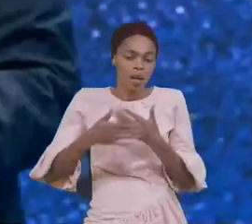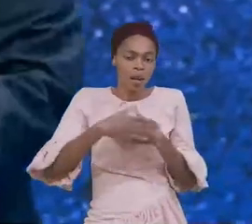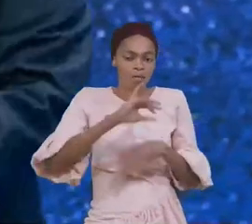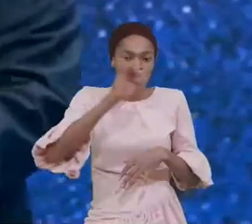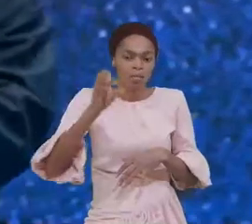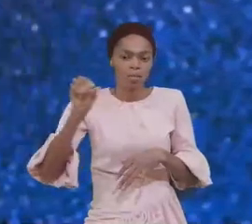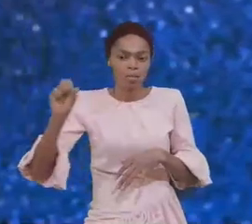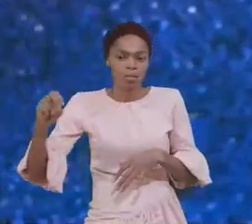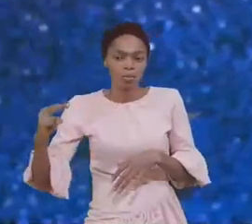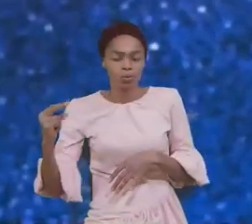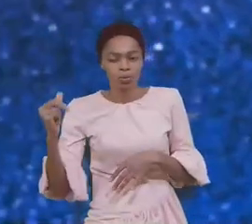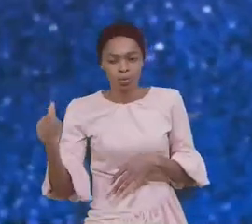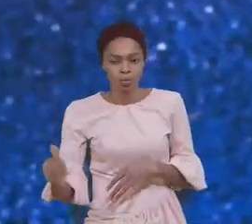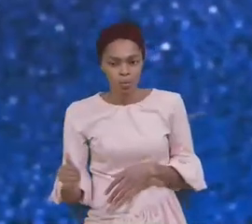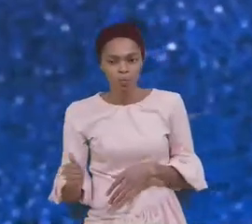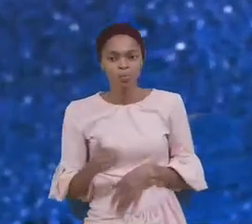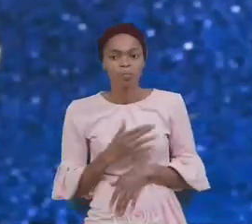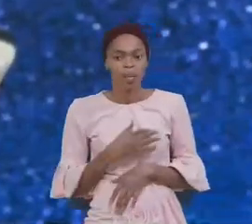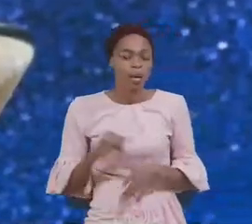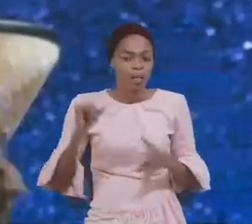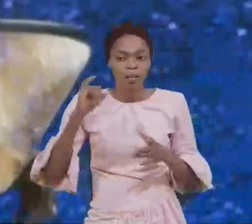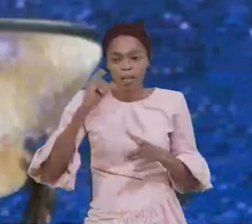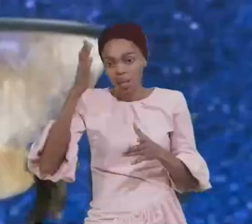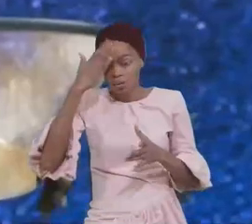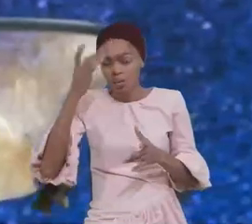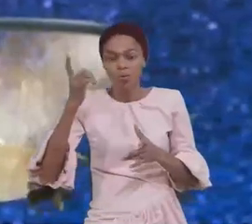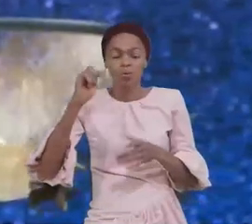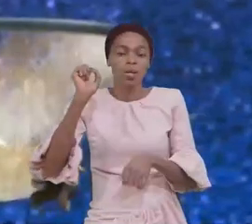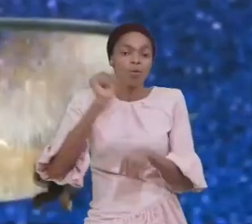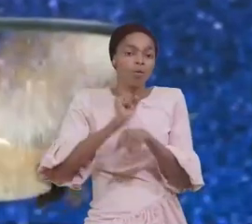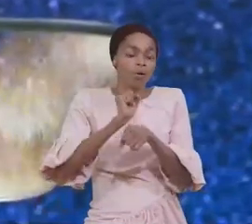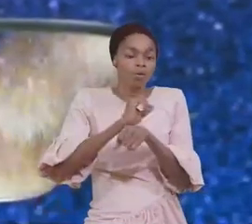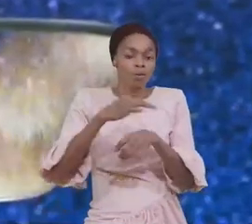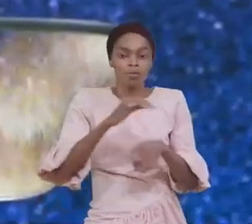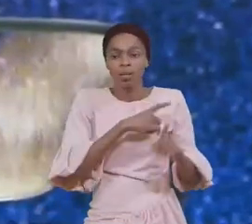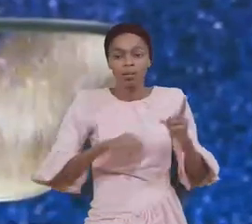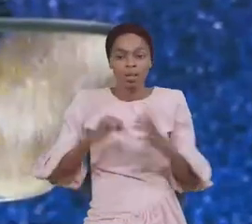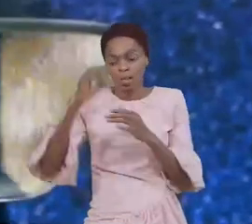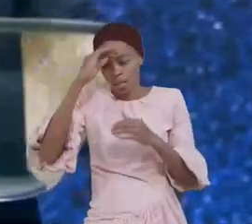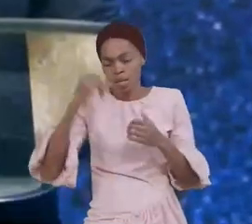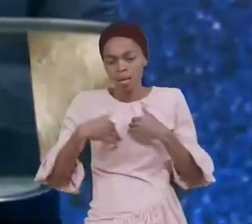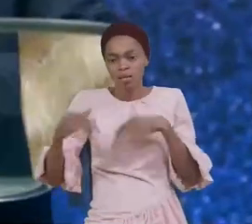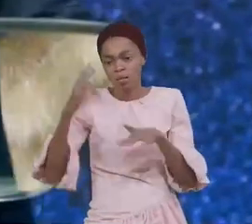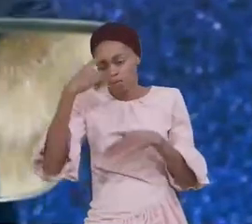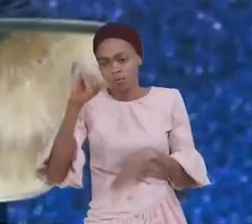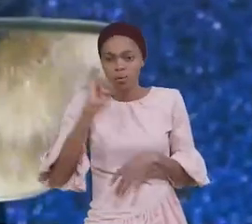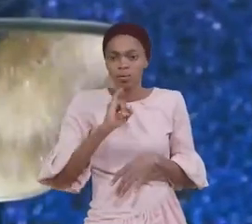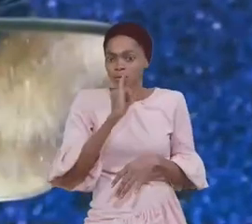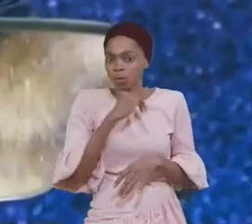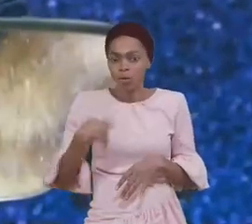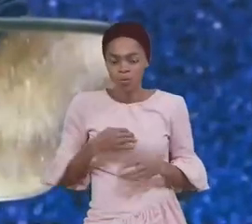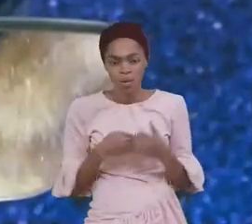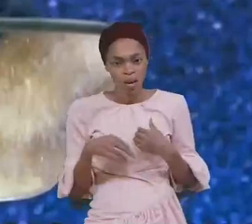l'Éternel avait fait en faveur d'Israël. Nous avons lu et nous avons